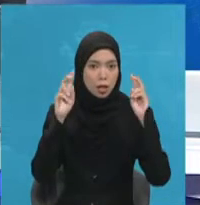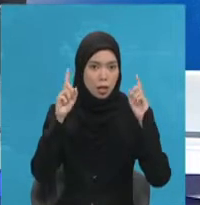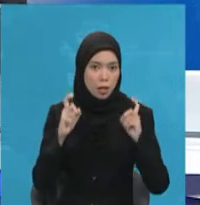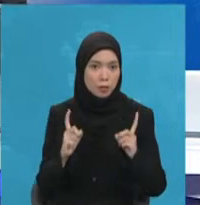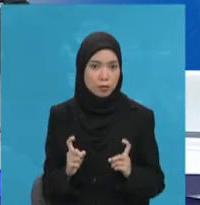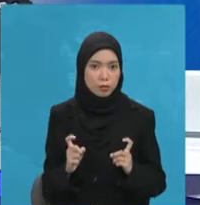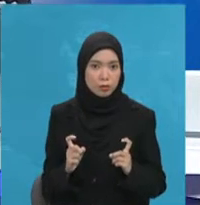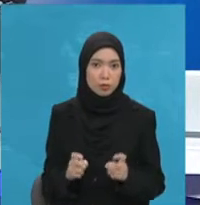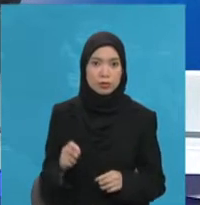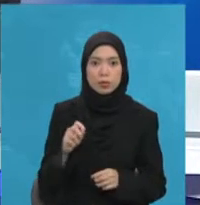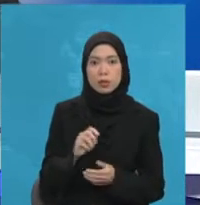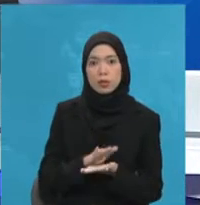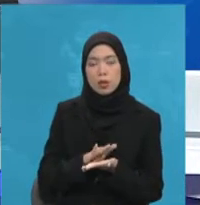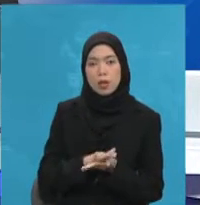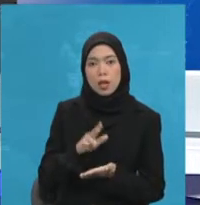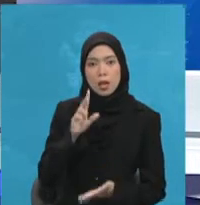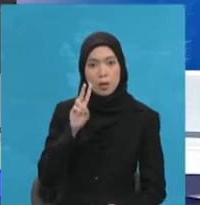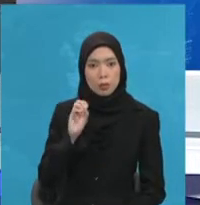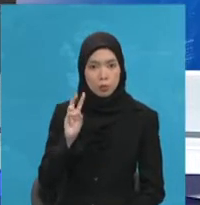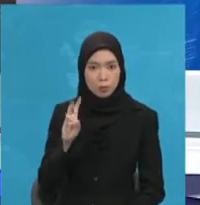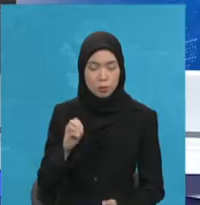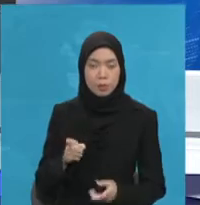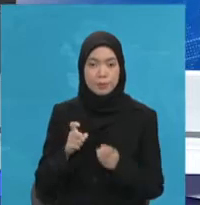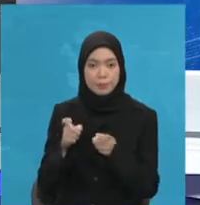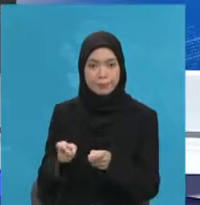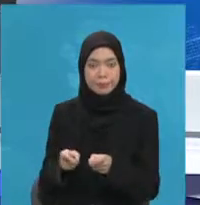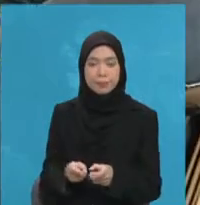2020 menerima Anugerah tersebut